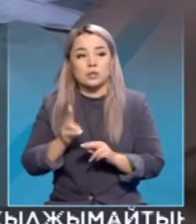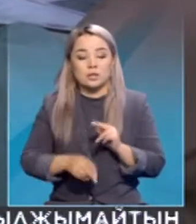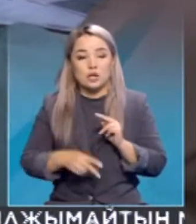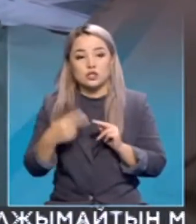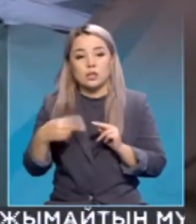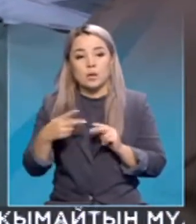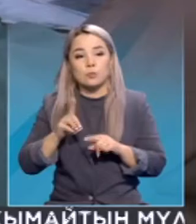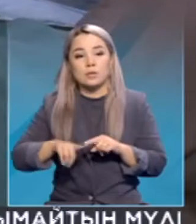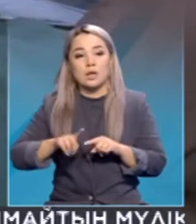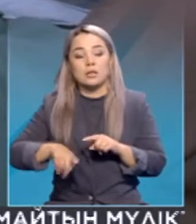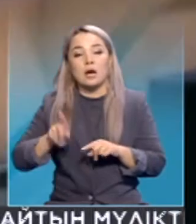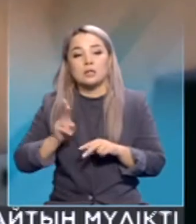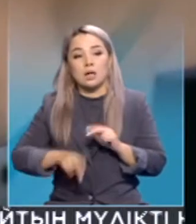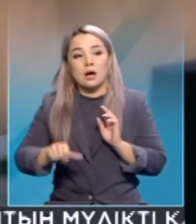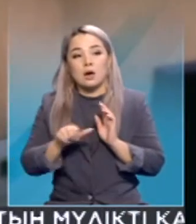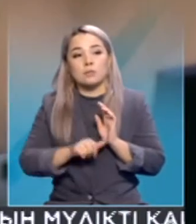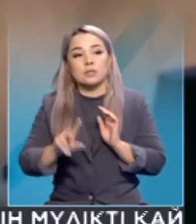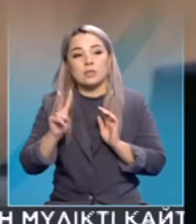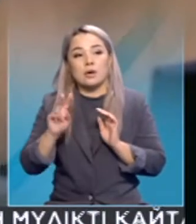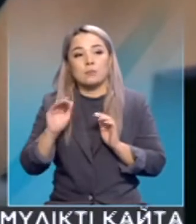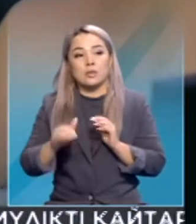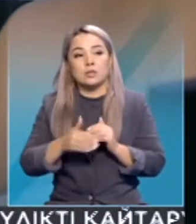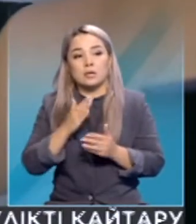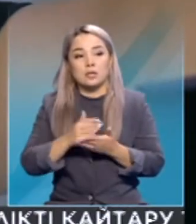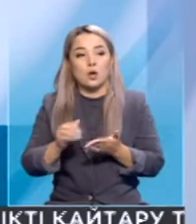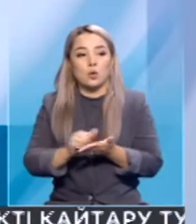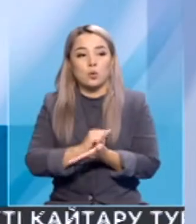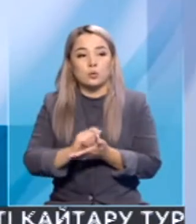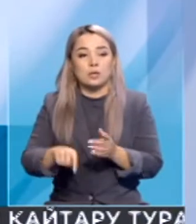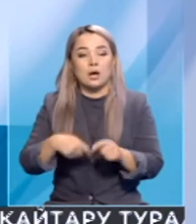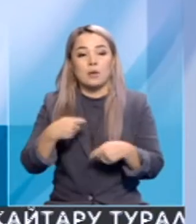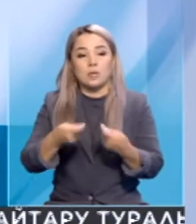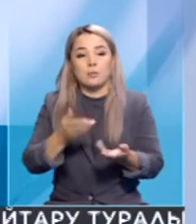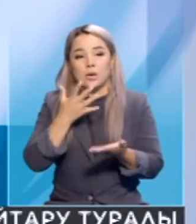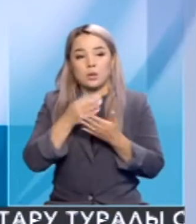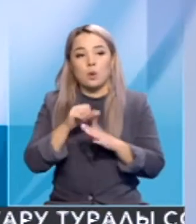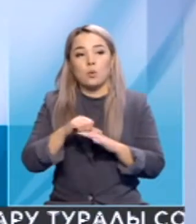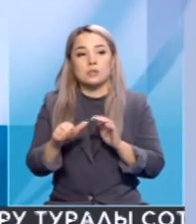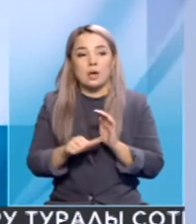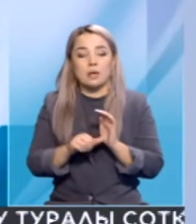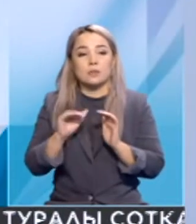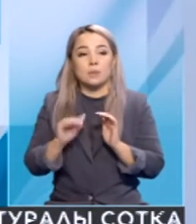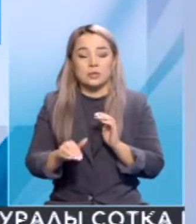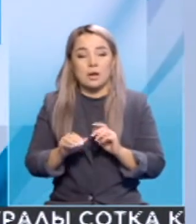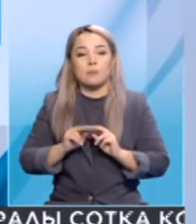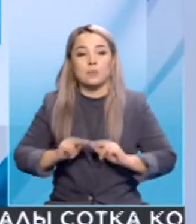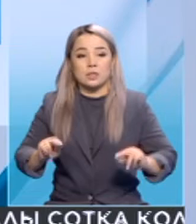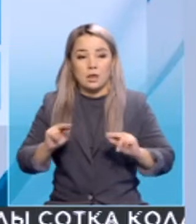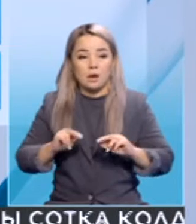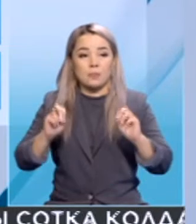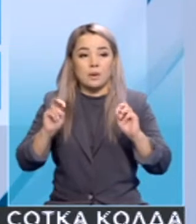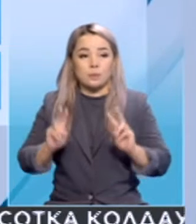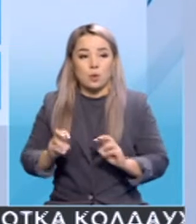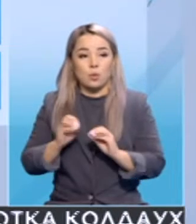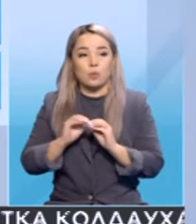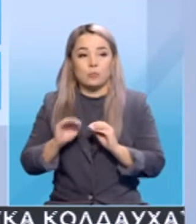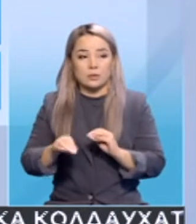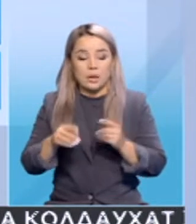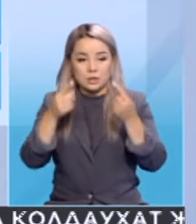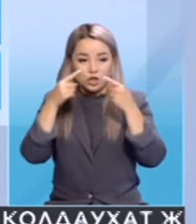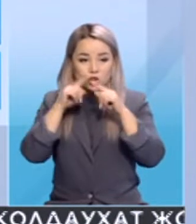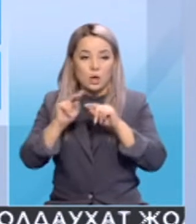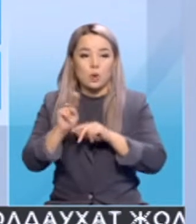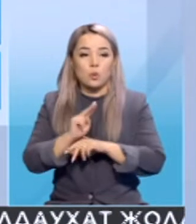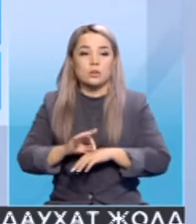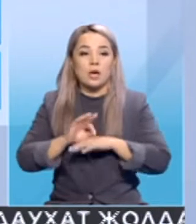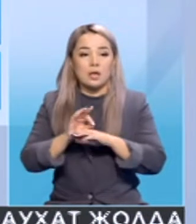20-сы аяқталады. Бүгінгі таңда 62 мыңнан астам түлек құжат тапсырды. Олардың 16 мыңы педагогикалық мамандықтарға, 10 мыңы инженерлік өңдеу